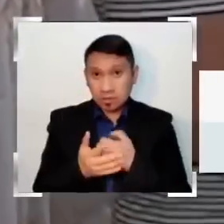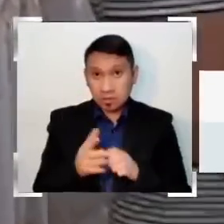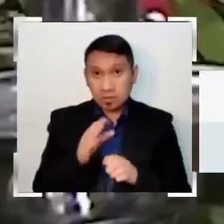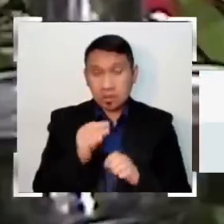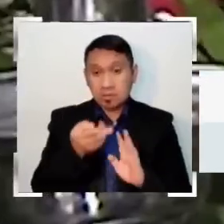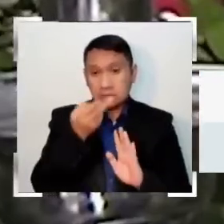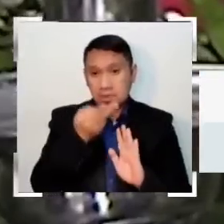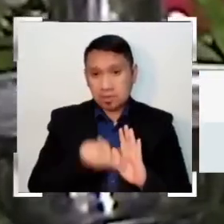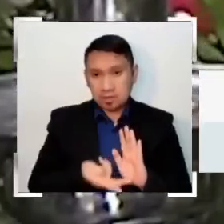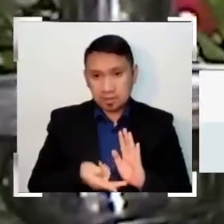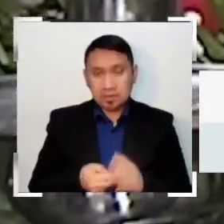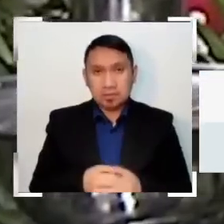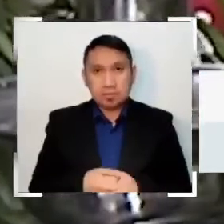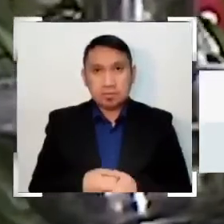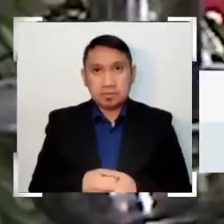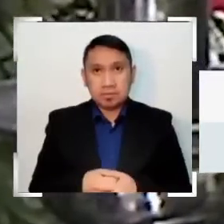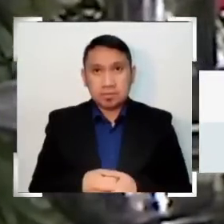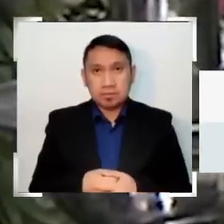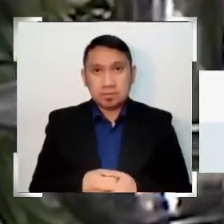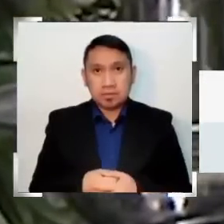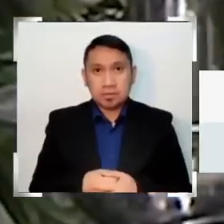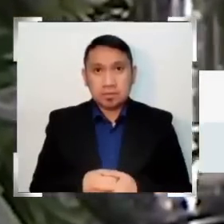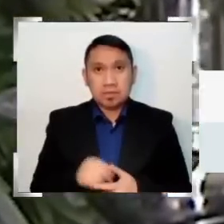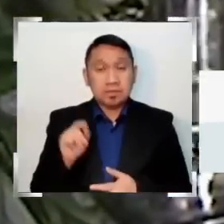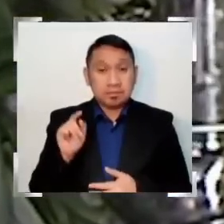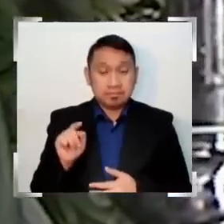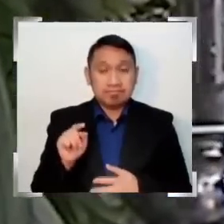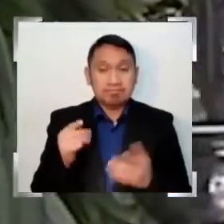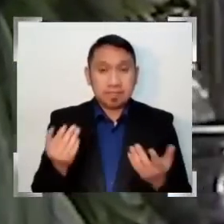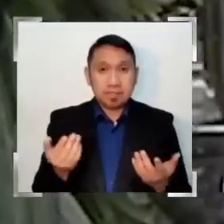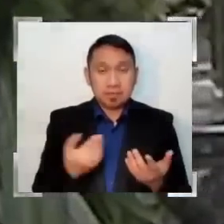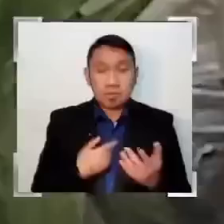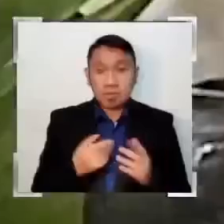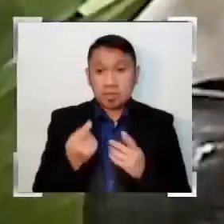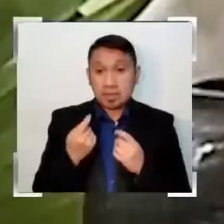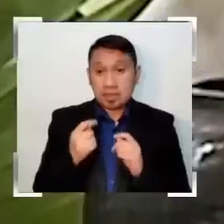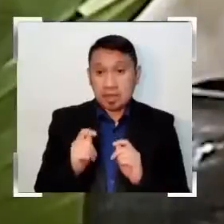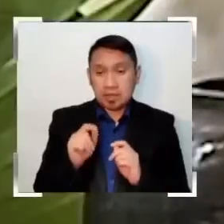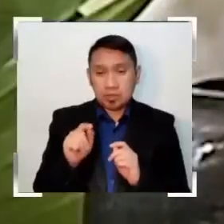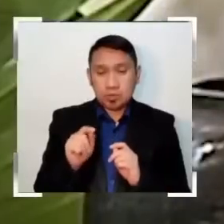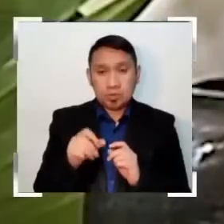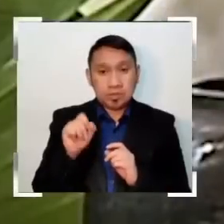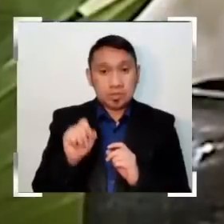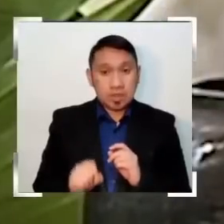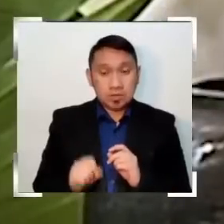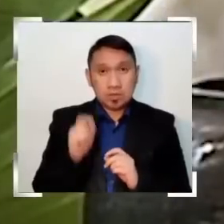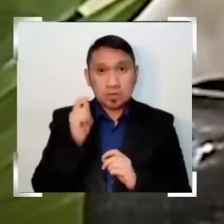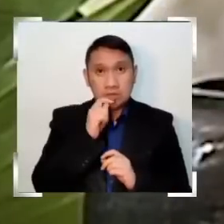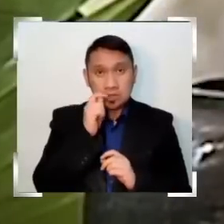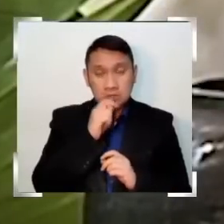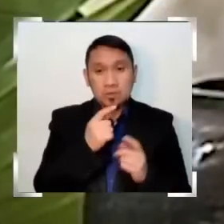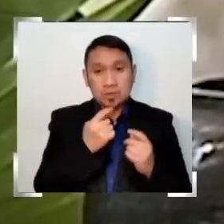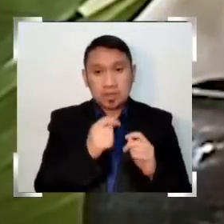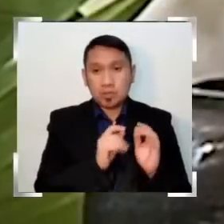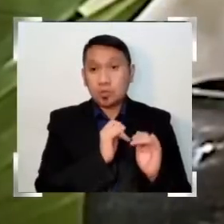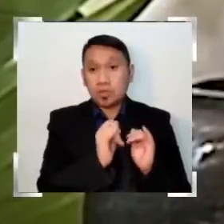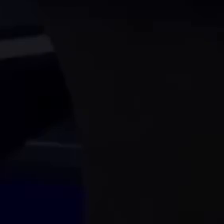biktima. Sinusubukan ng Jimmy Regional TV Balitang Southern Tagalog na makuha ang panig ng driver ng truck.